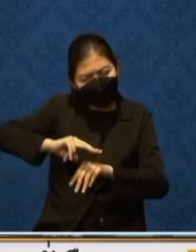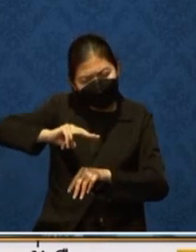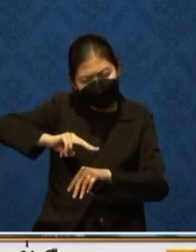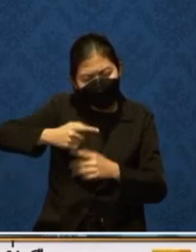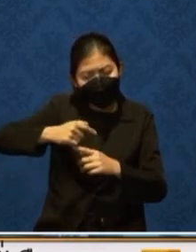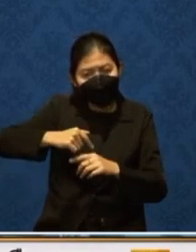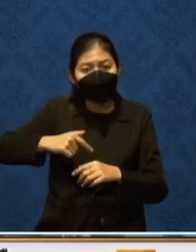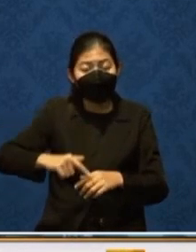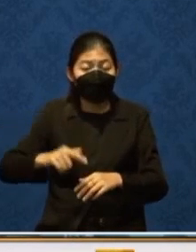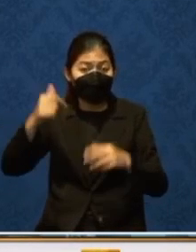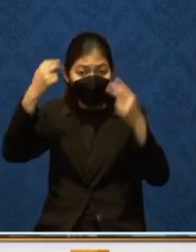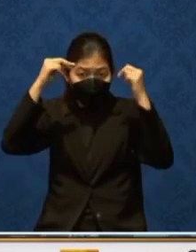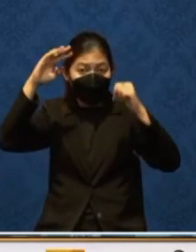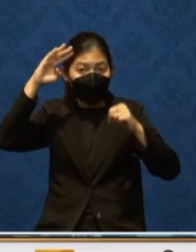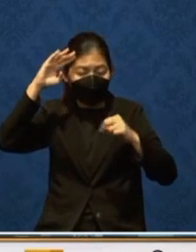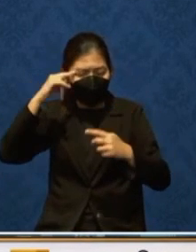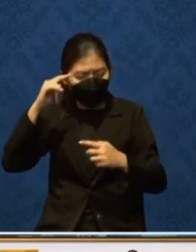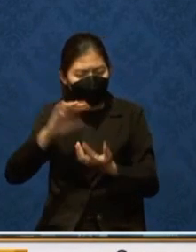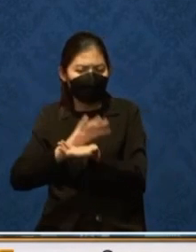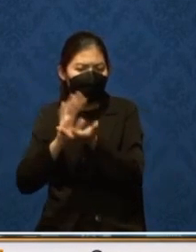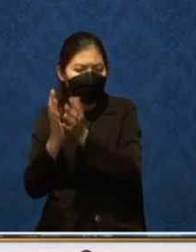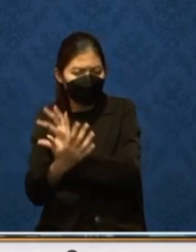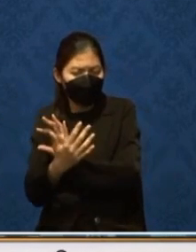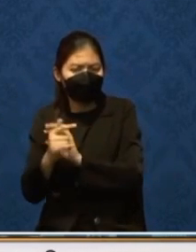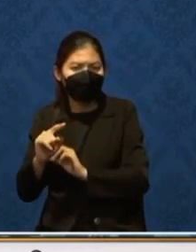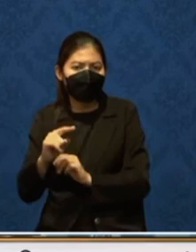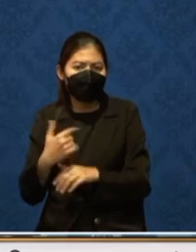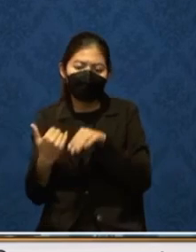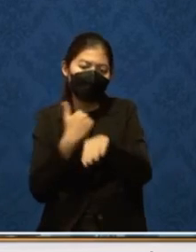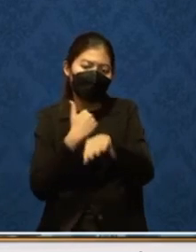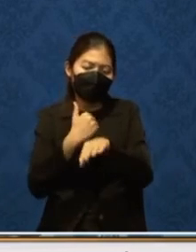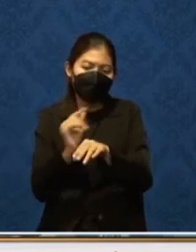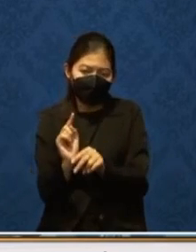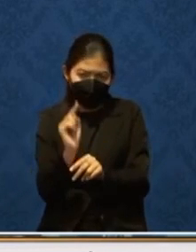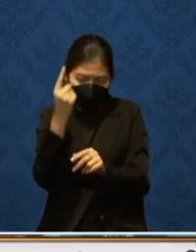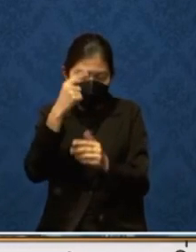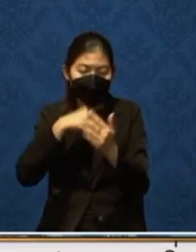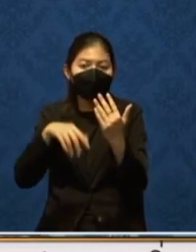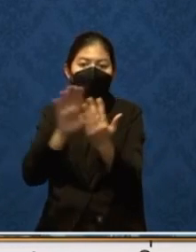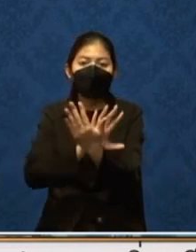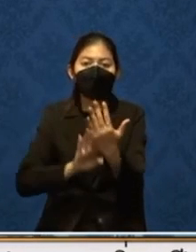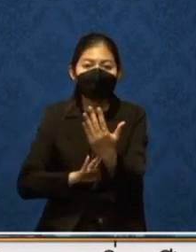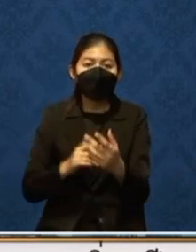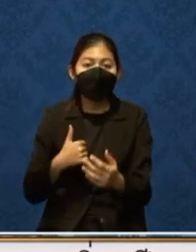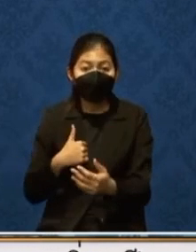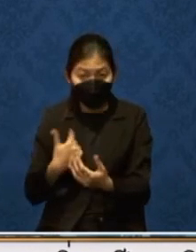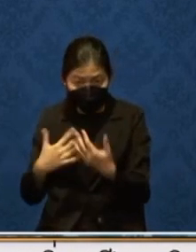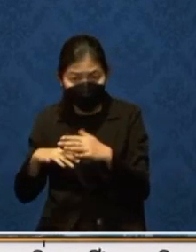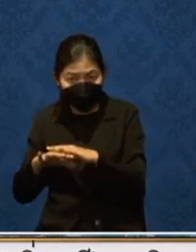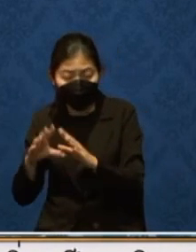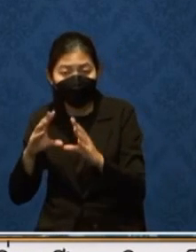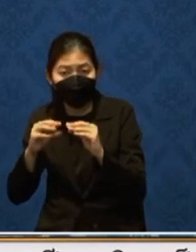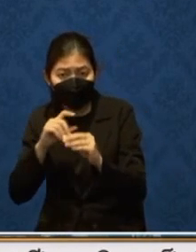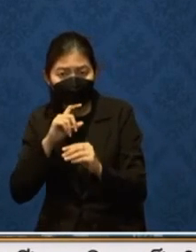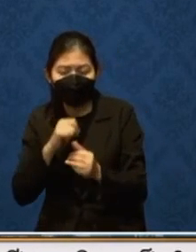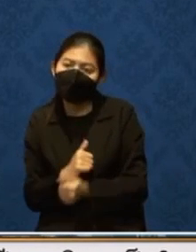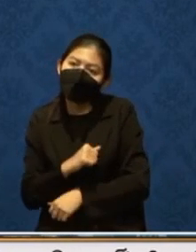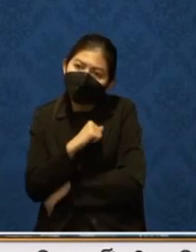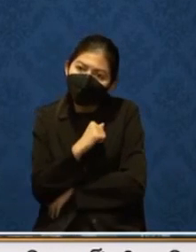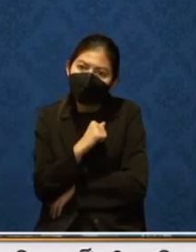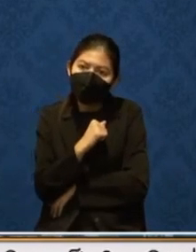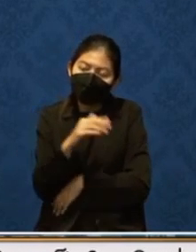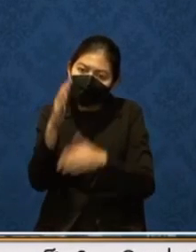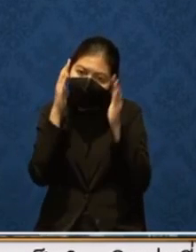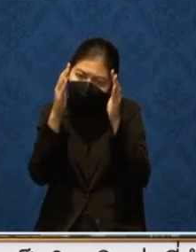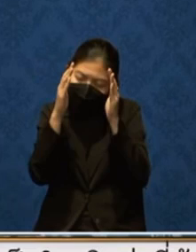ศเองชฮะจะเปลยนแรงยษษา nicely japanesejammsผมกอยู่ใหปชมเวลานั้ครับแลผมกตงใจฟังอยู่ตลอด